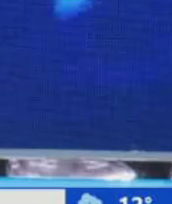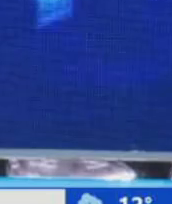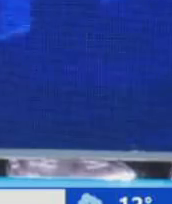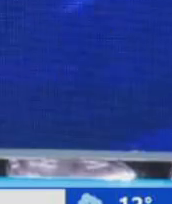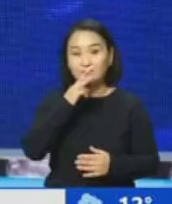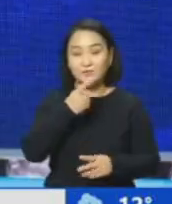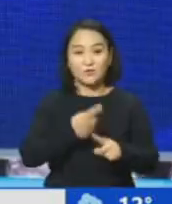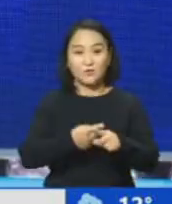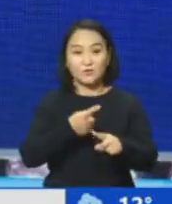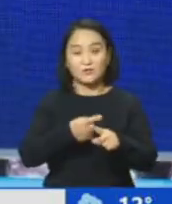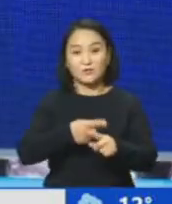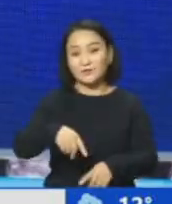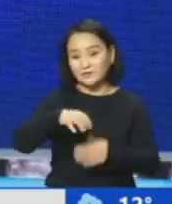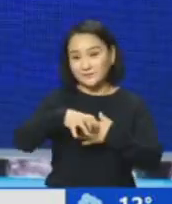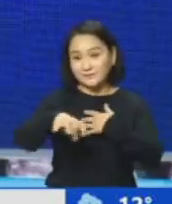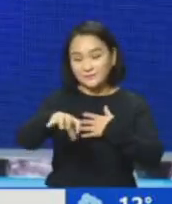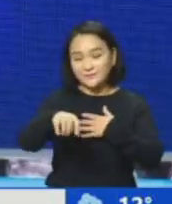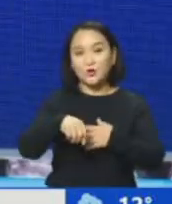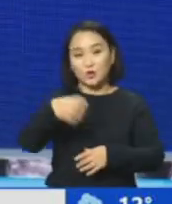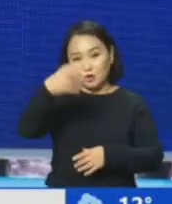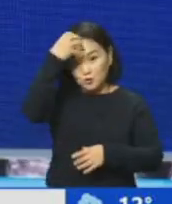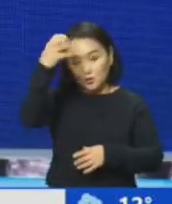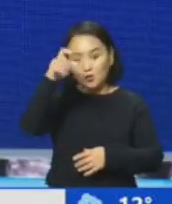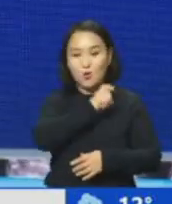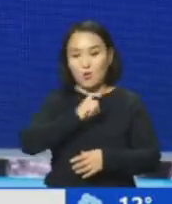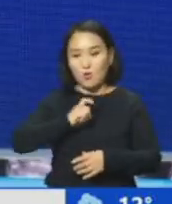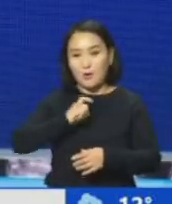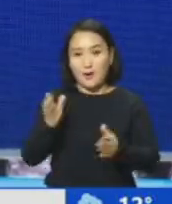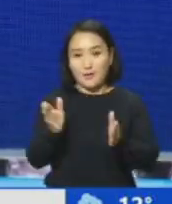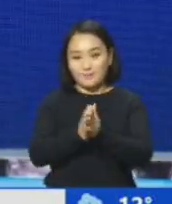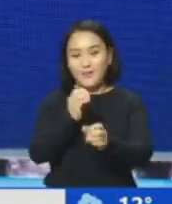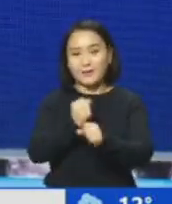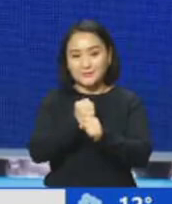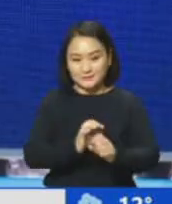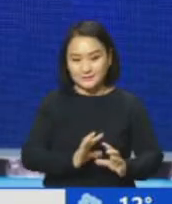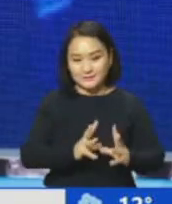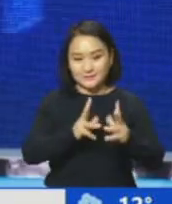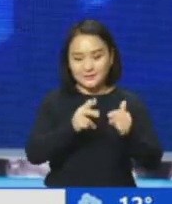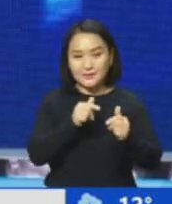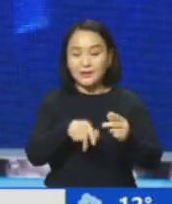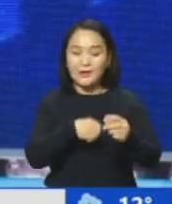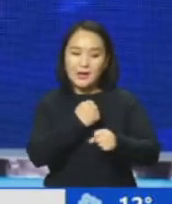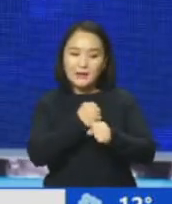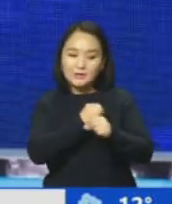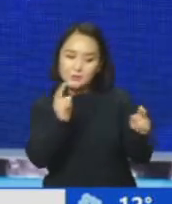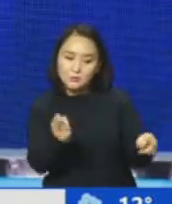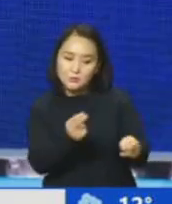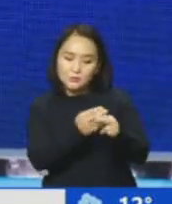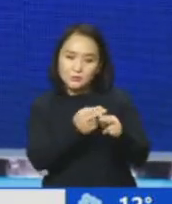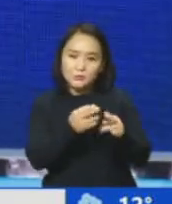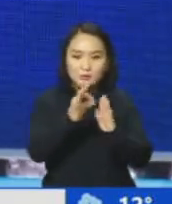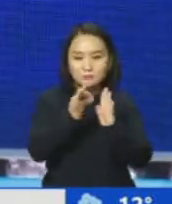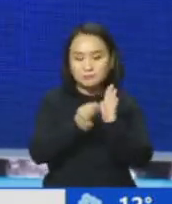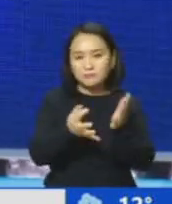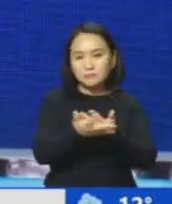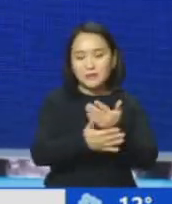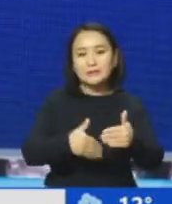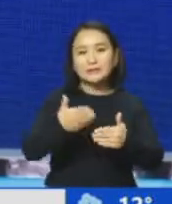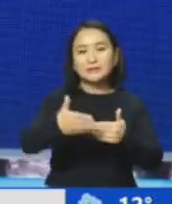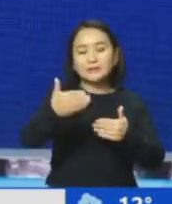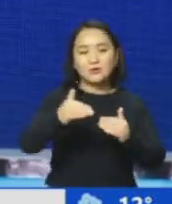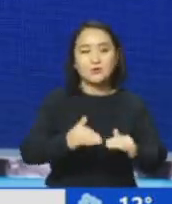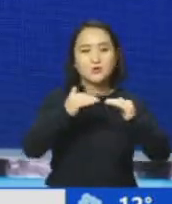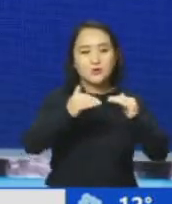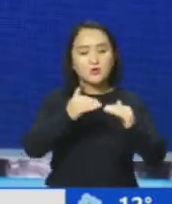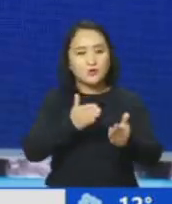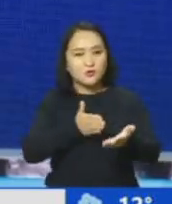Хүнсүүд аж ахуй хөнгөн үйлдвэрийн салбарт төр хувийн хөвшлийн хамтын ажиллагааг сайжруулах, тухайн жилийн ажил үйлсээ дүгнэн хэлэлцэх, цаашдын хөвшлийн чиг хандлагыг тодорхойлох